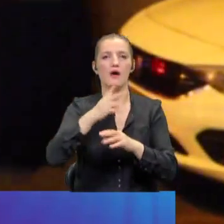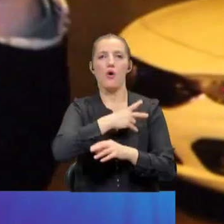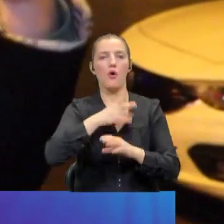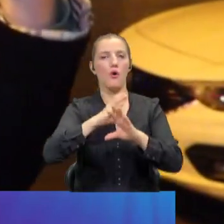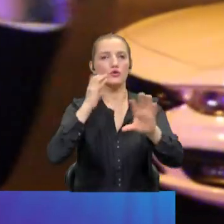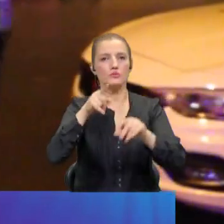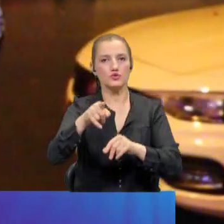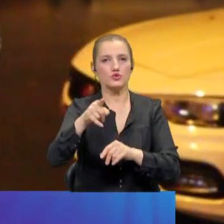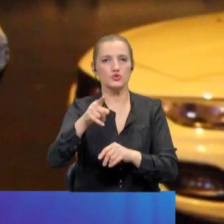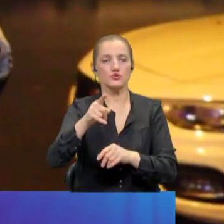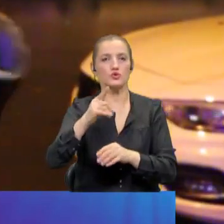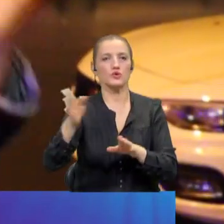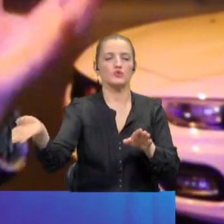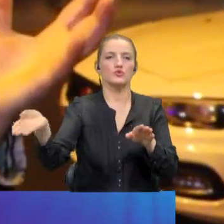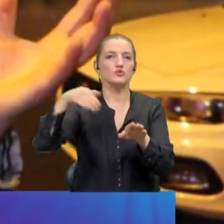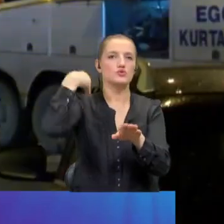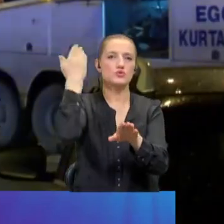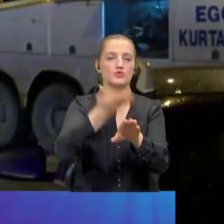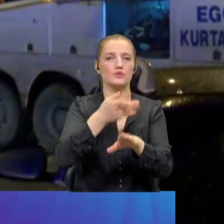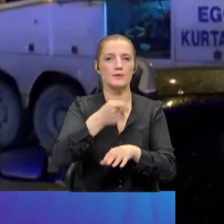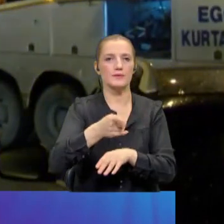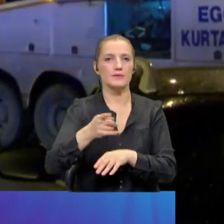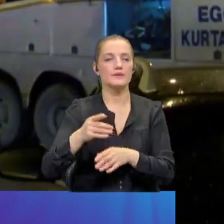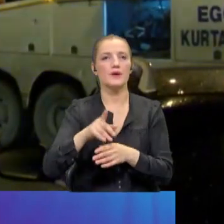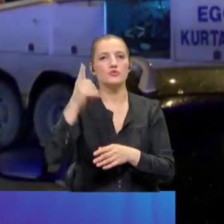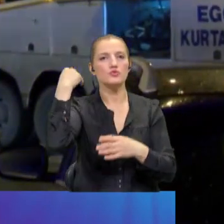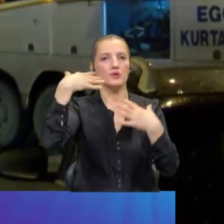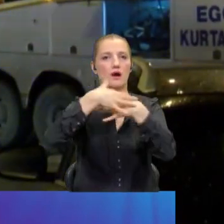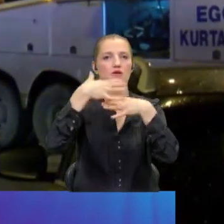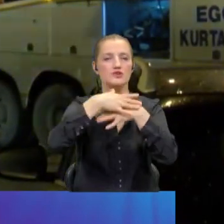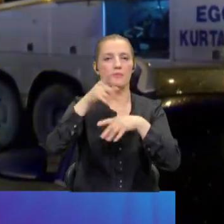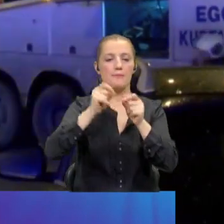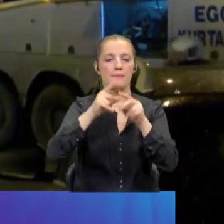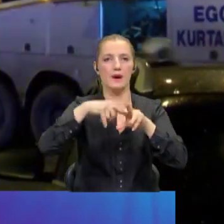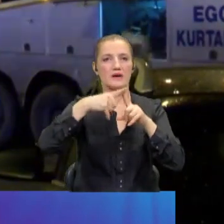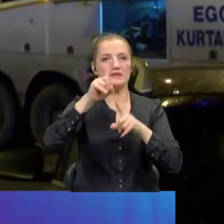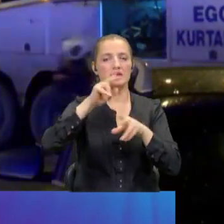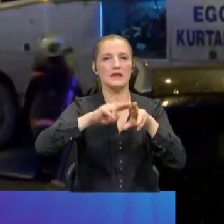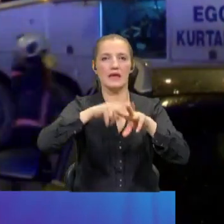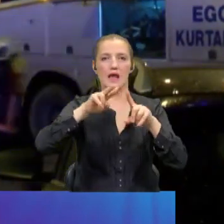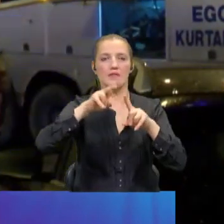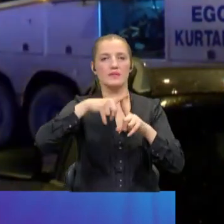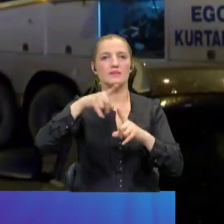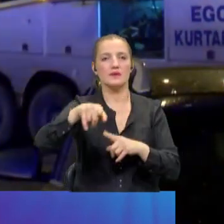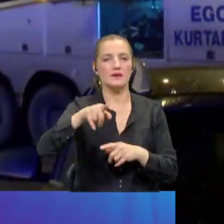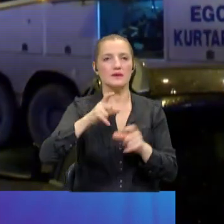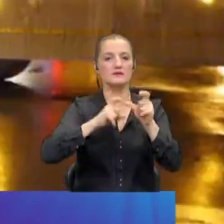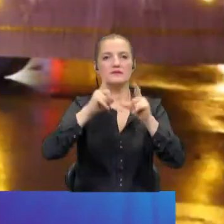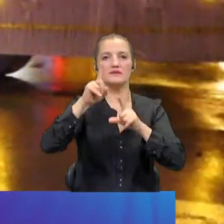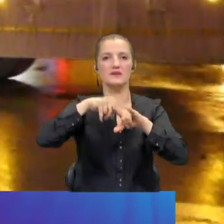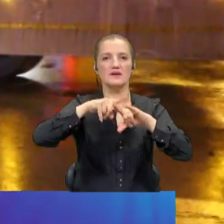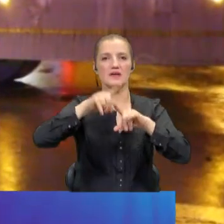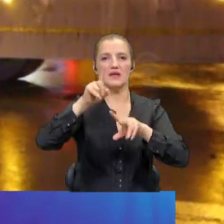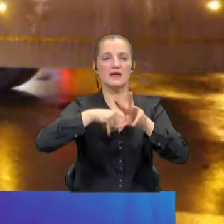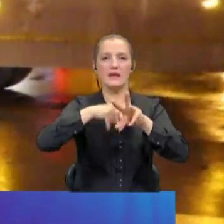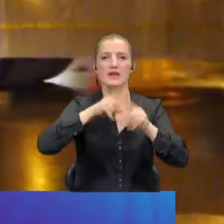otobüsü üzerimize doğru uçtu yani Lütfen uçtu dün akşam saatlerinde Ankara Batıkent de meydana geldi kaza Sıhhiye Sincan